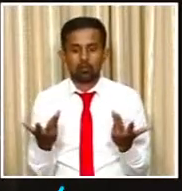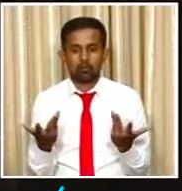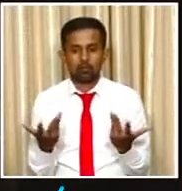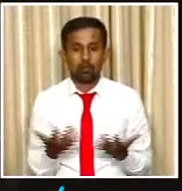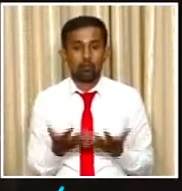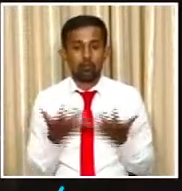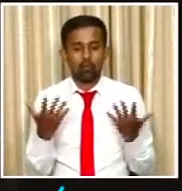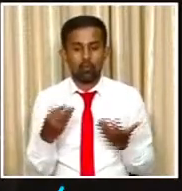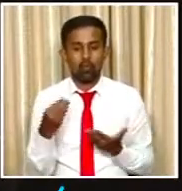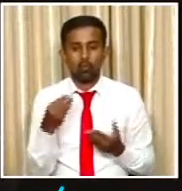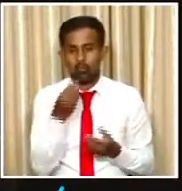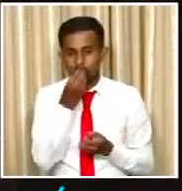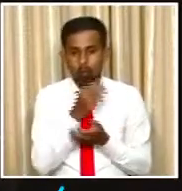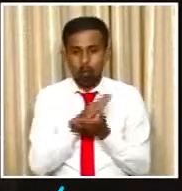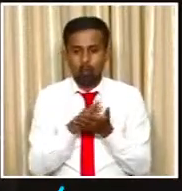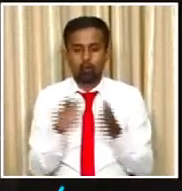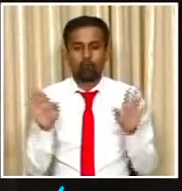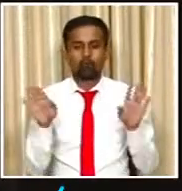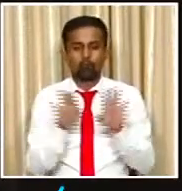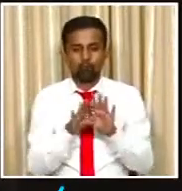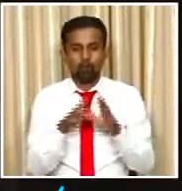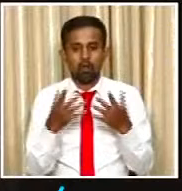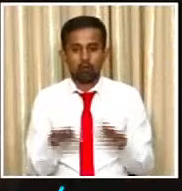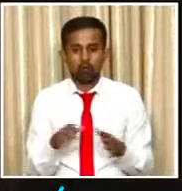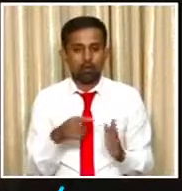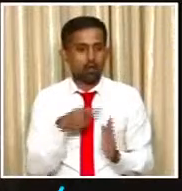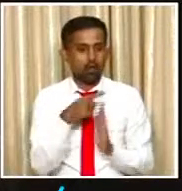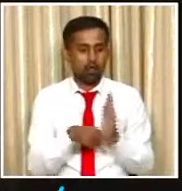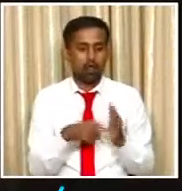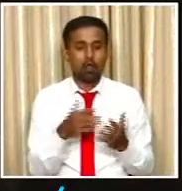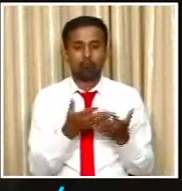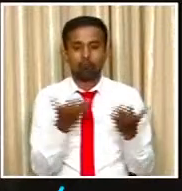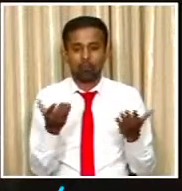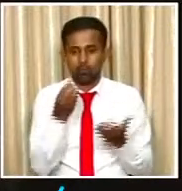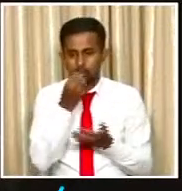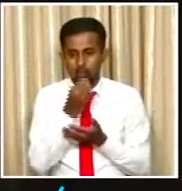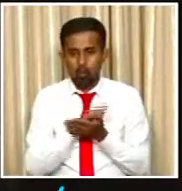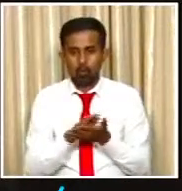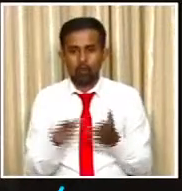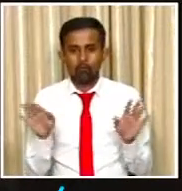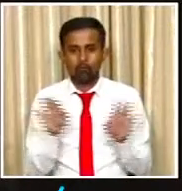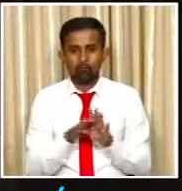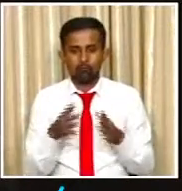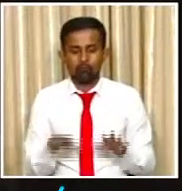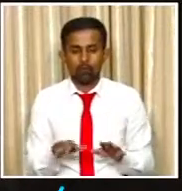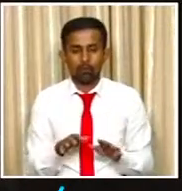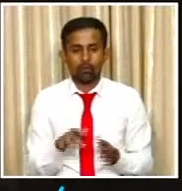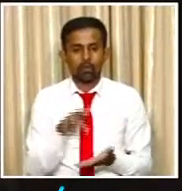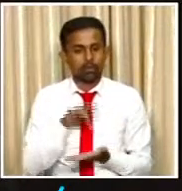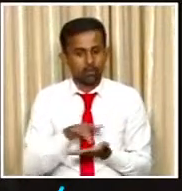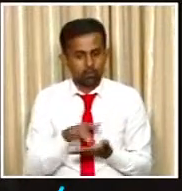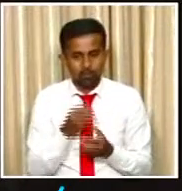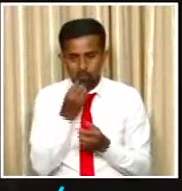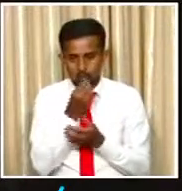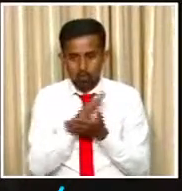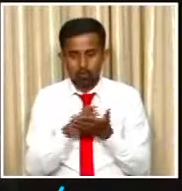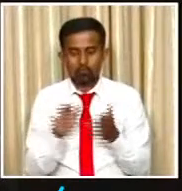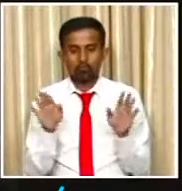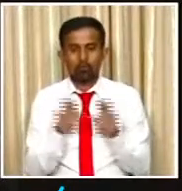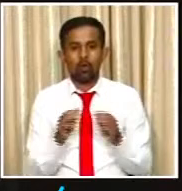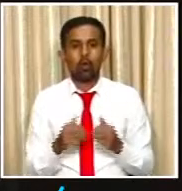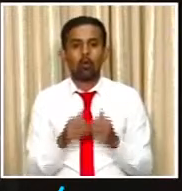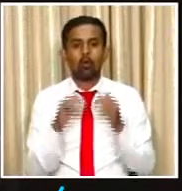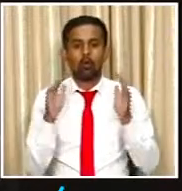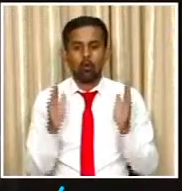ඒගොල්ලන් ගොඩාක් හෝටල්ස් වහලා තියෙනවා රටේ හැම තැනම වගේ මේ පුංචි හෝටල් ටික මැදියම විදිහේ බැලුවොත් ඒ හෝටල් ටික මේ